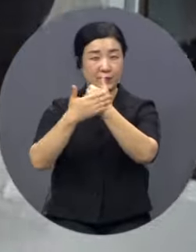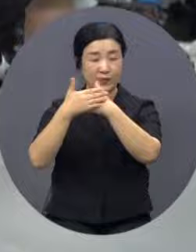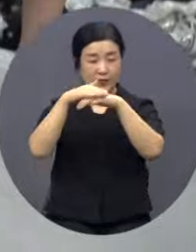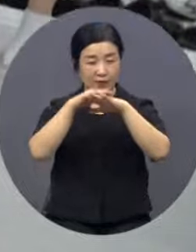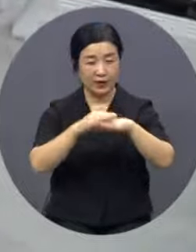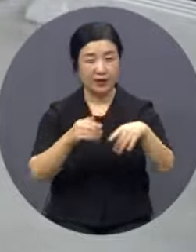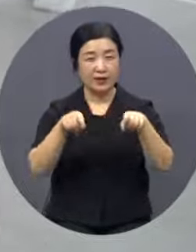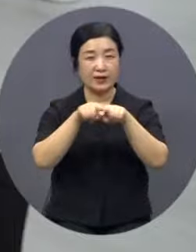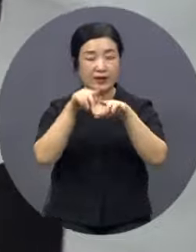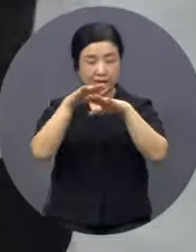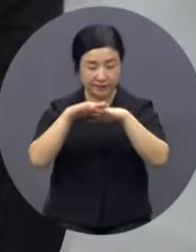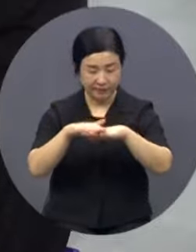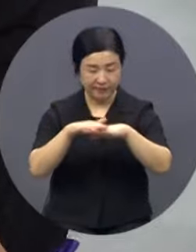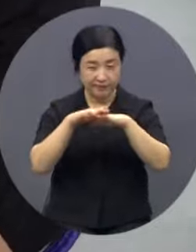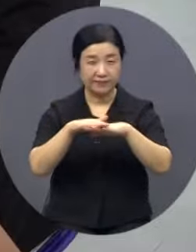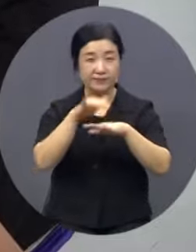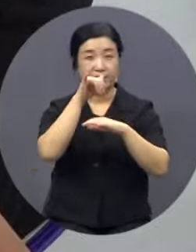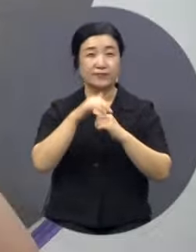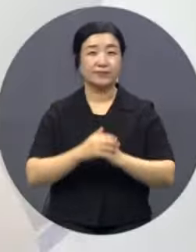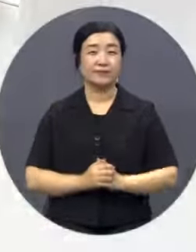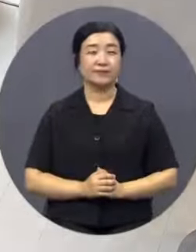가족들이 차례로 절을 올립니다.